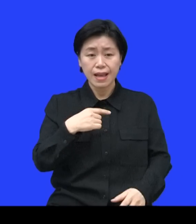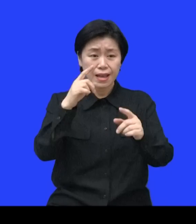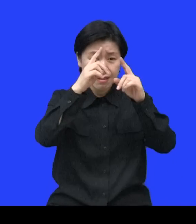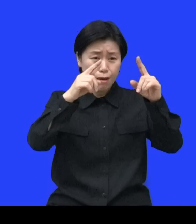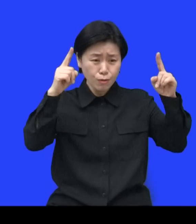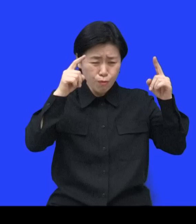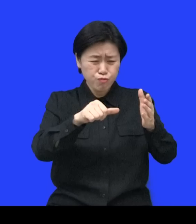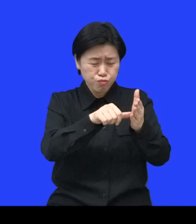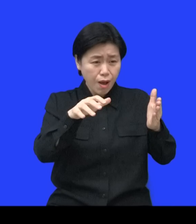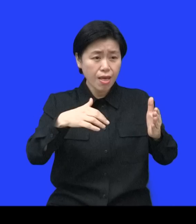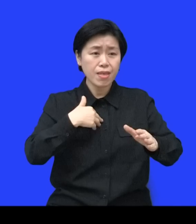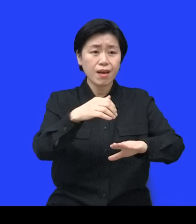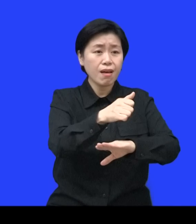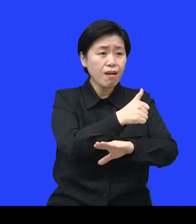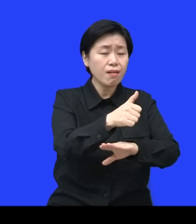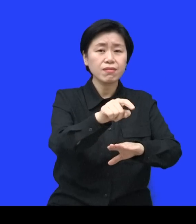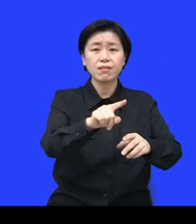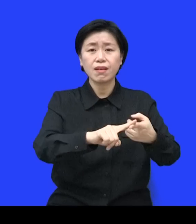근데